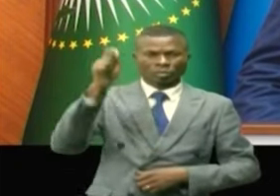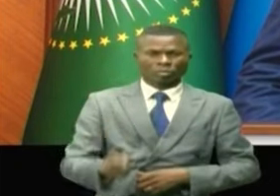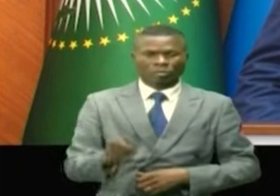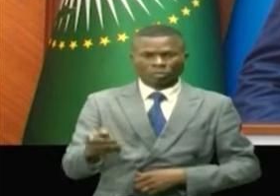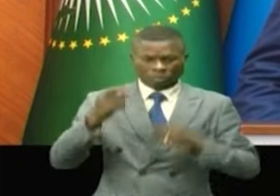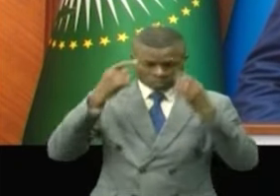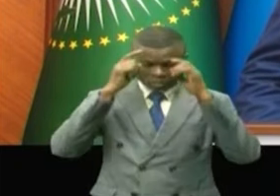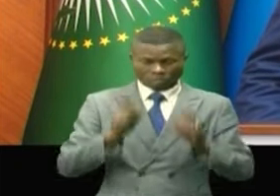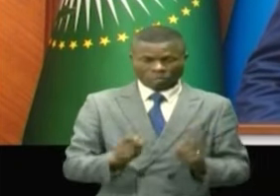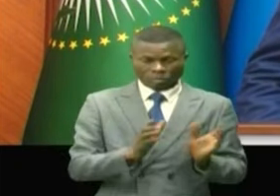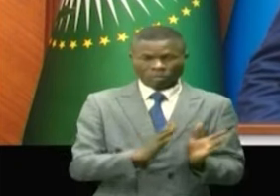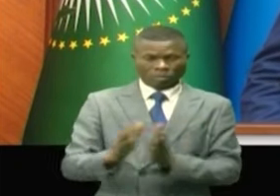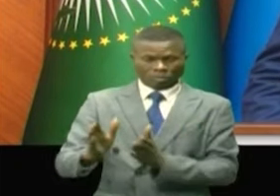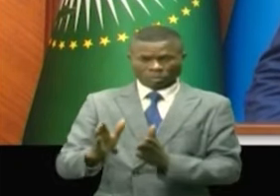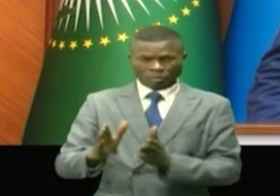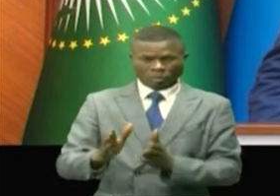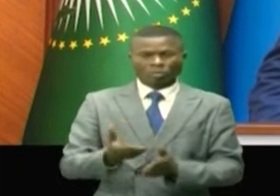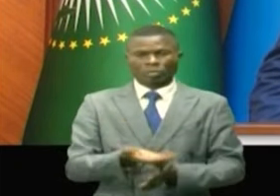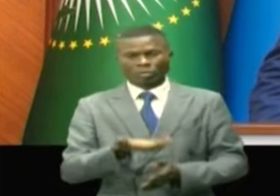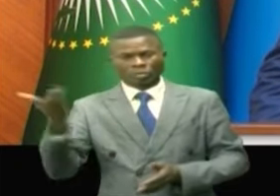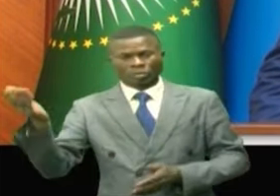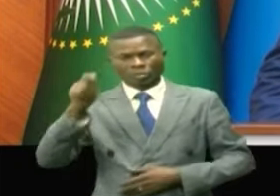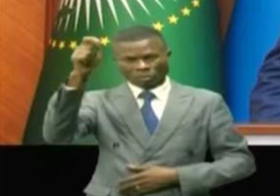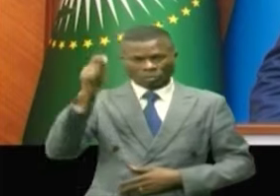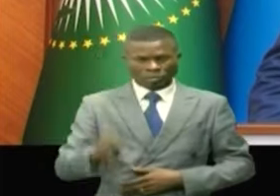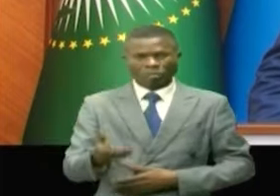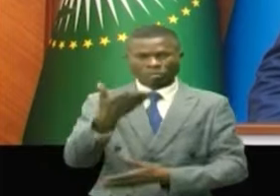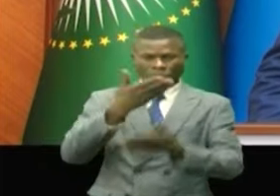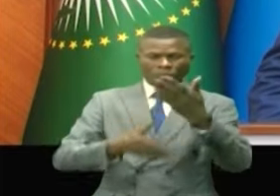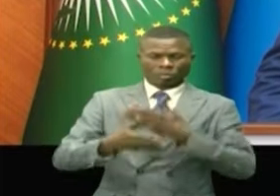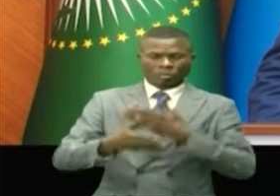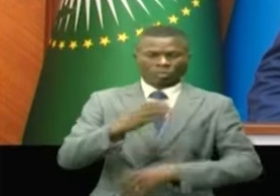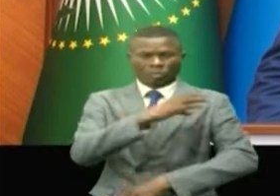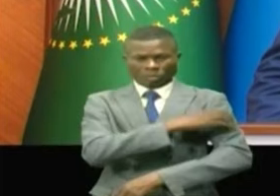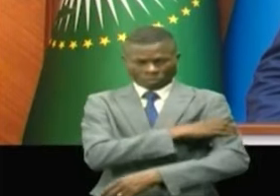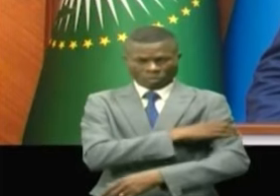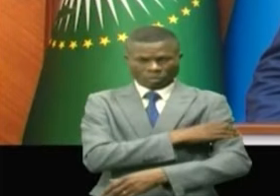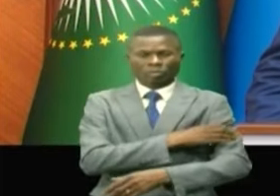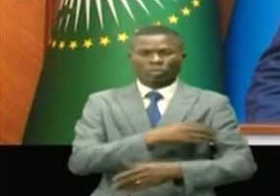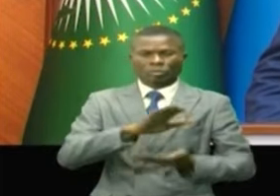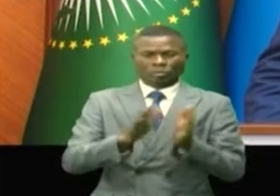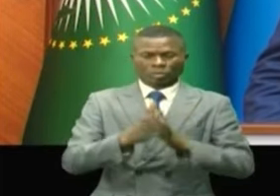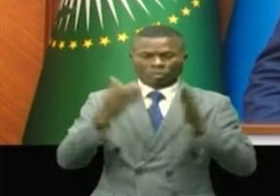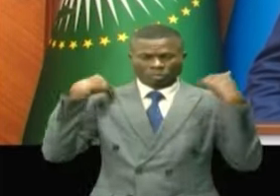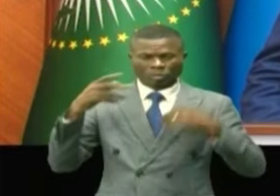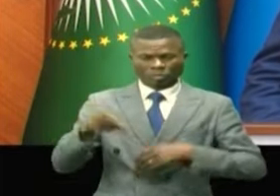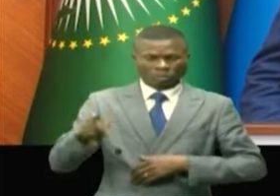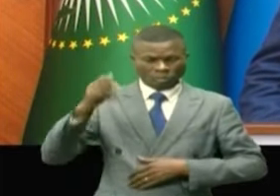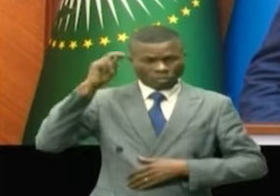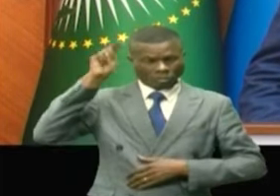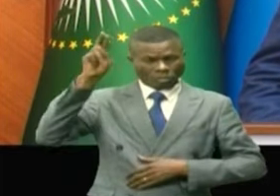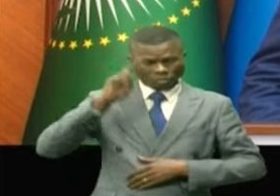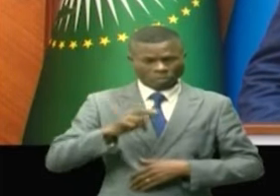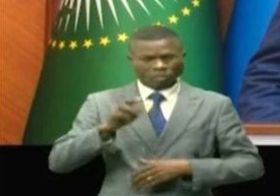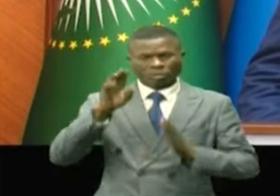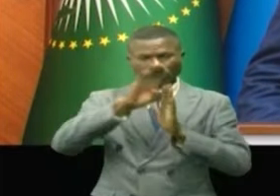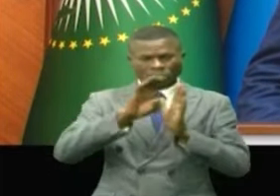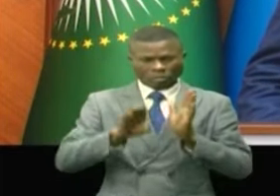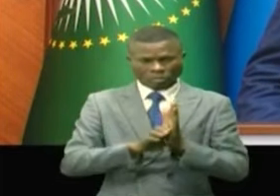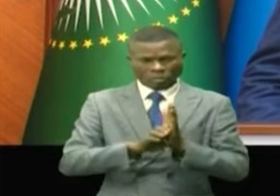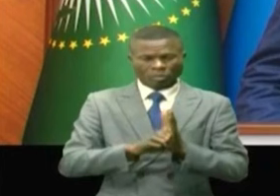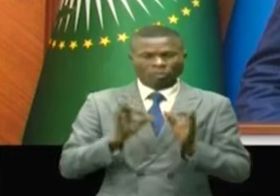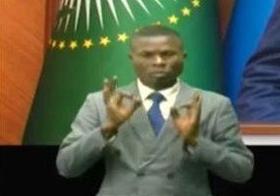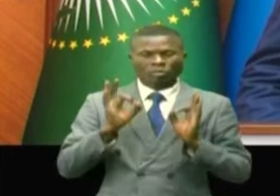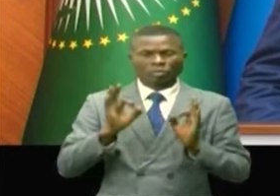mesures de ce dispositif transitoire et graduel de l'état de siège nous conduisent dans une nouvelle expérience constitutionnelle de gestion des